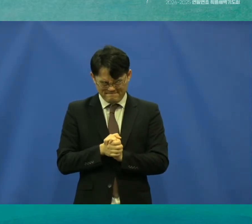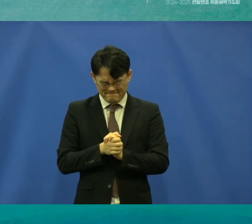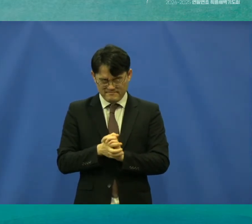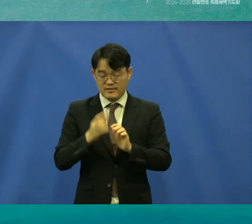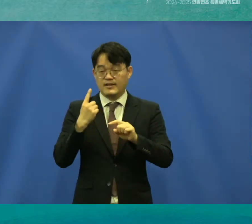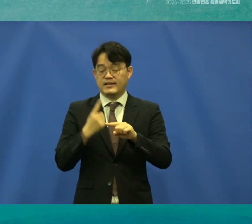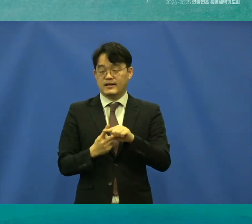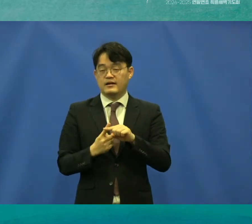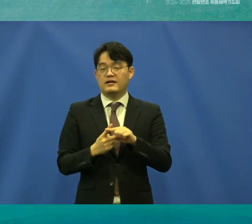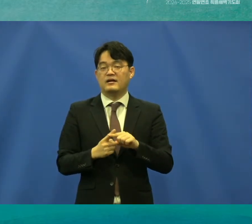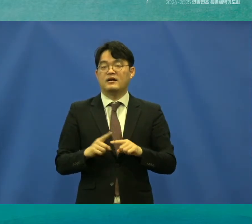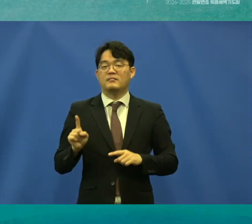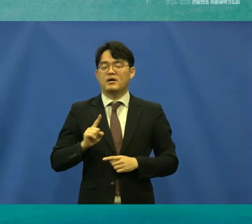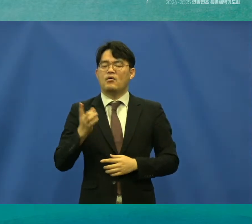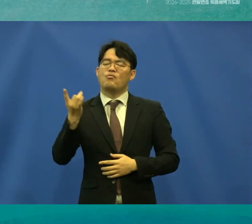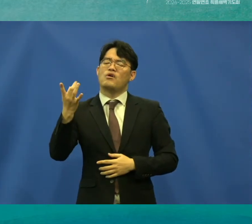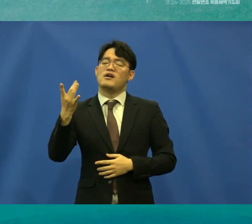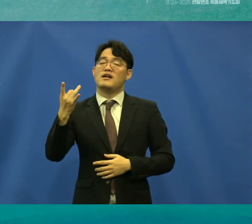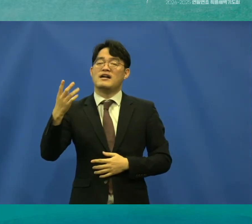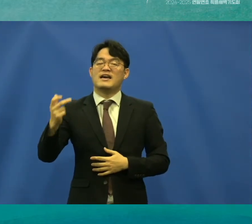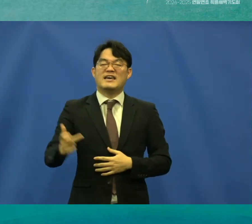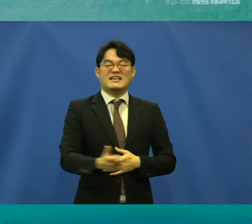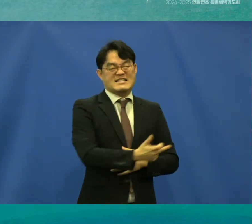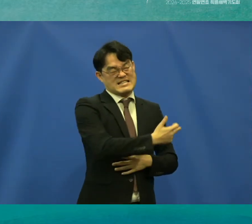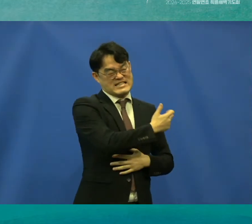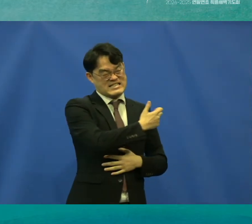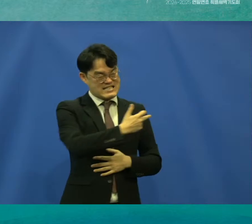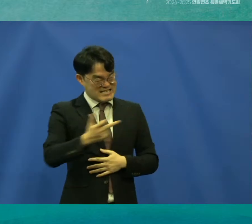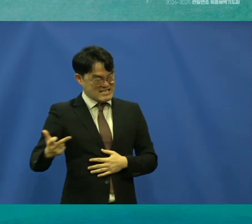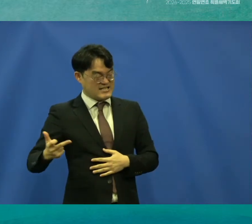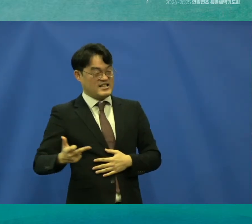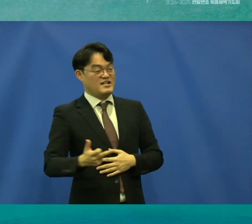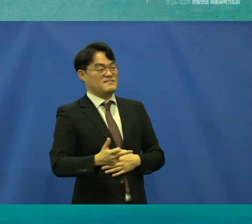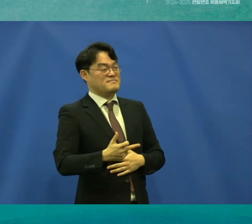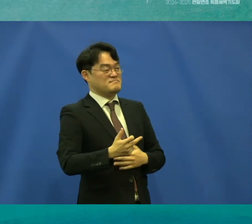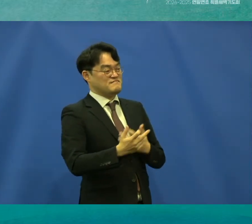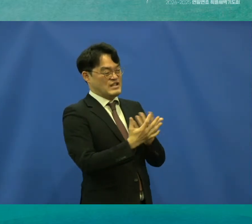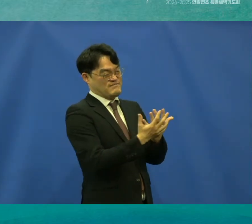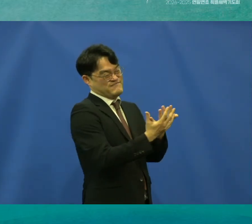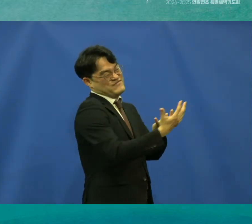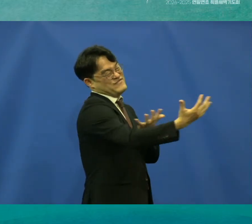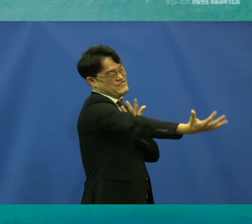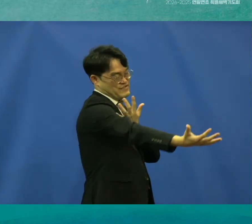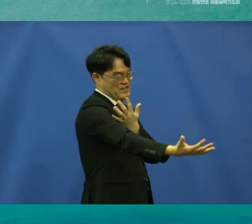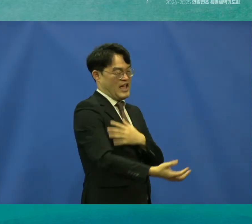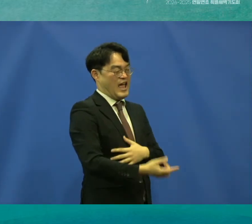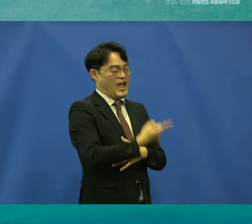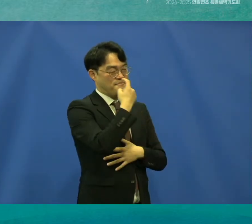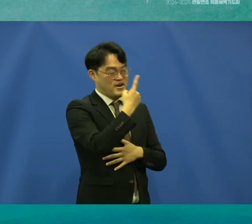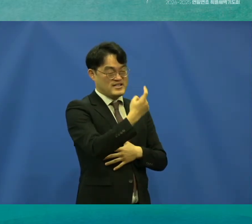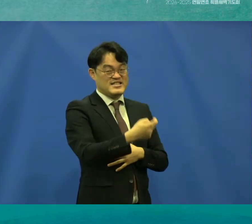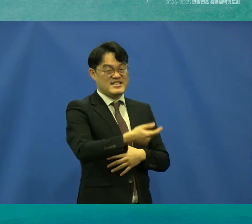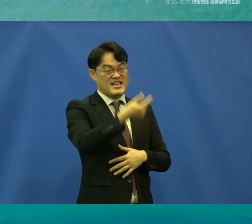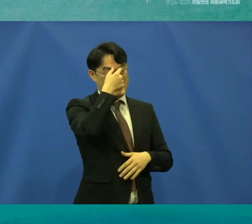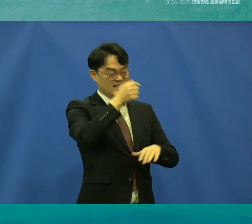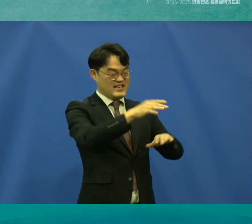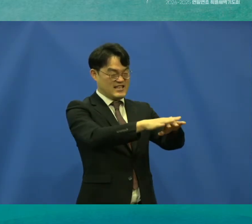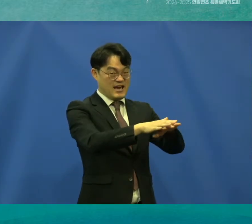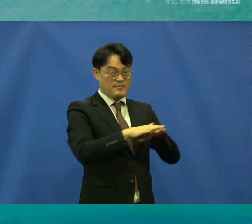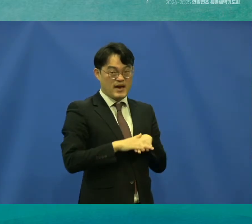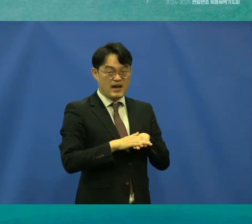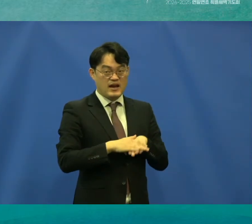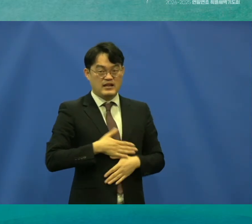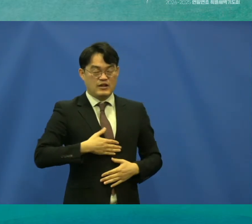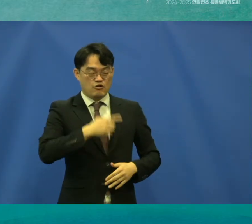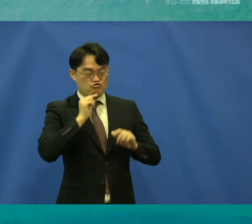큰 스타디움을 빌렸어. 멋진 예배를 우리 온 교인들이 모여서, 나도 주일날